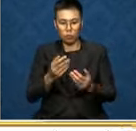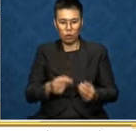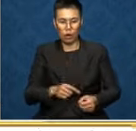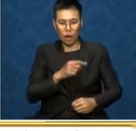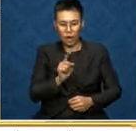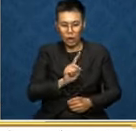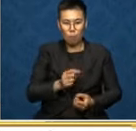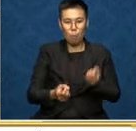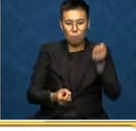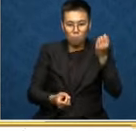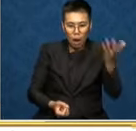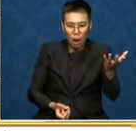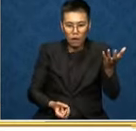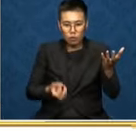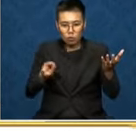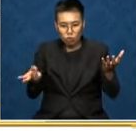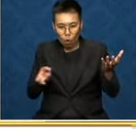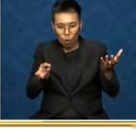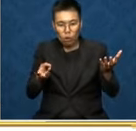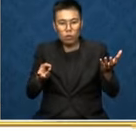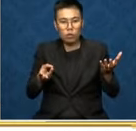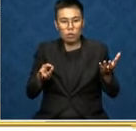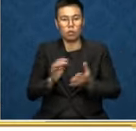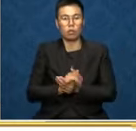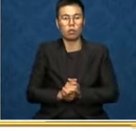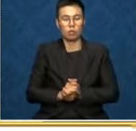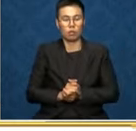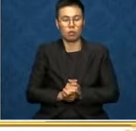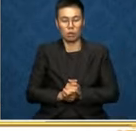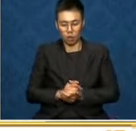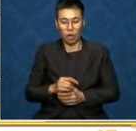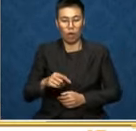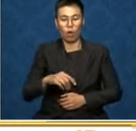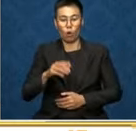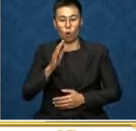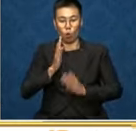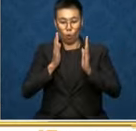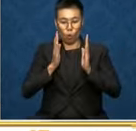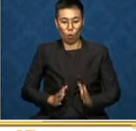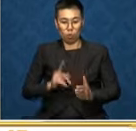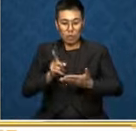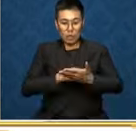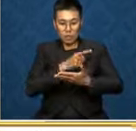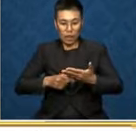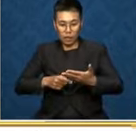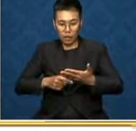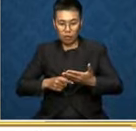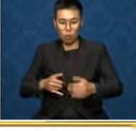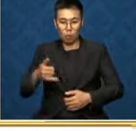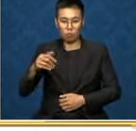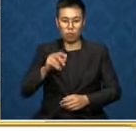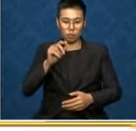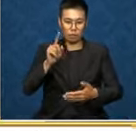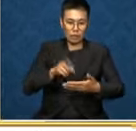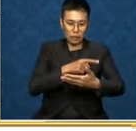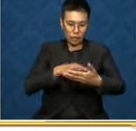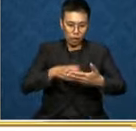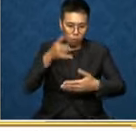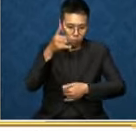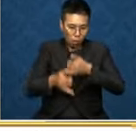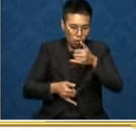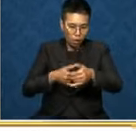ระดับที่ 1ค่ะประชาชนที่มาใช้สิทธิ์เลือกตั้งต้องเกินครึ่งของผู้มาใช้สิทธิ์ซึ่งแม้ว่าที่ผ่านมานะคะสถิติการ